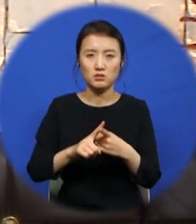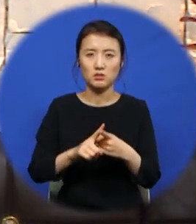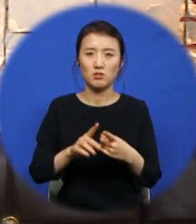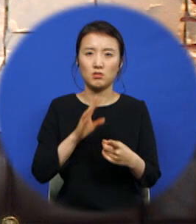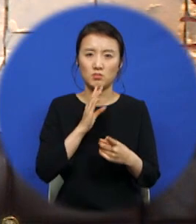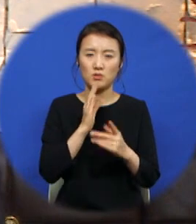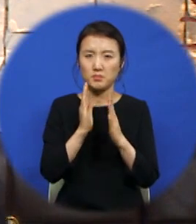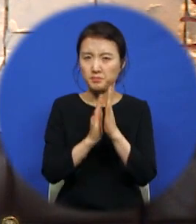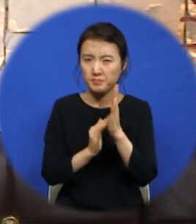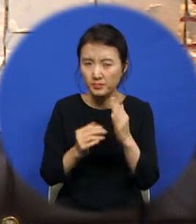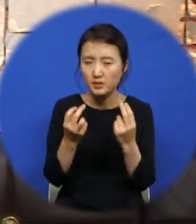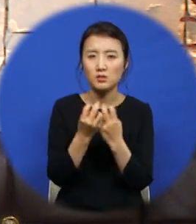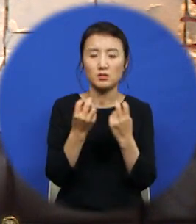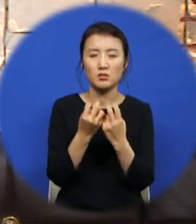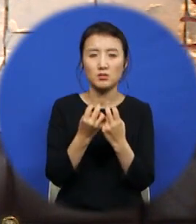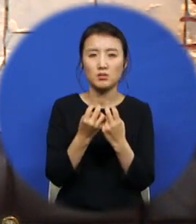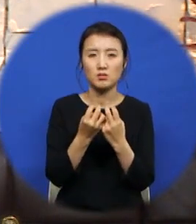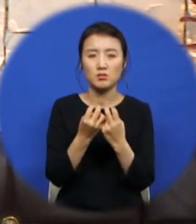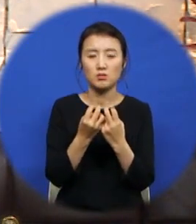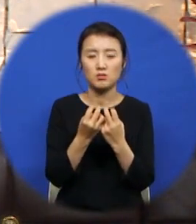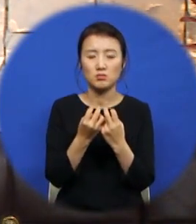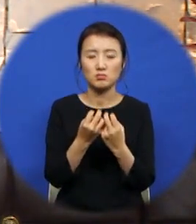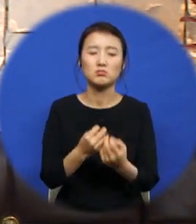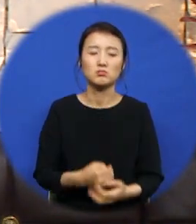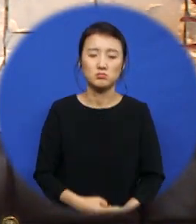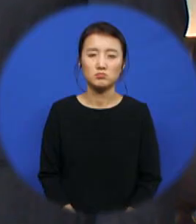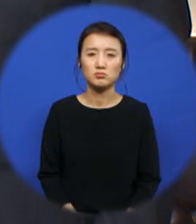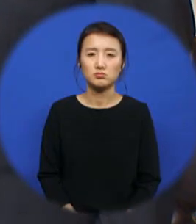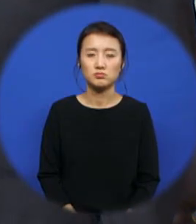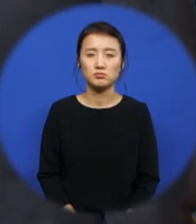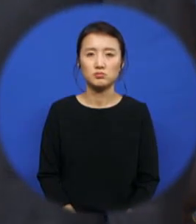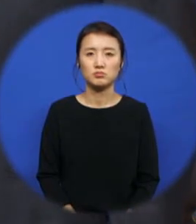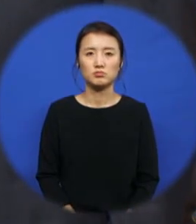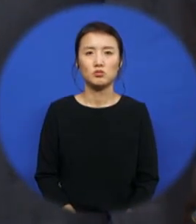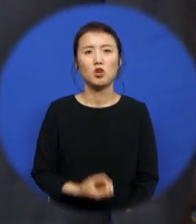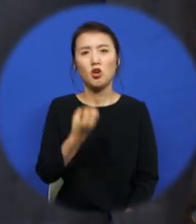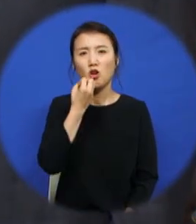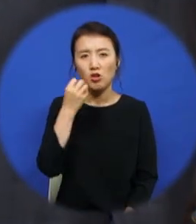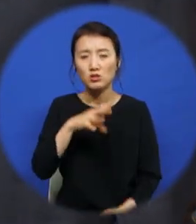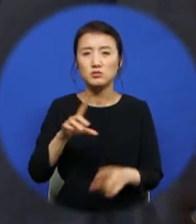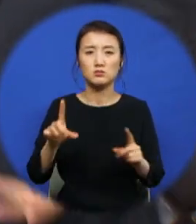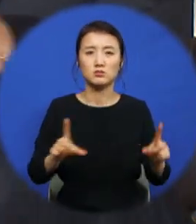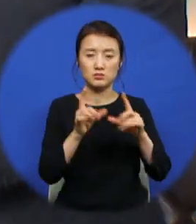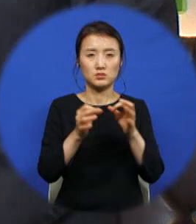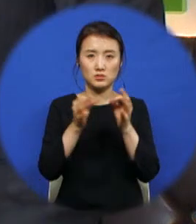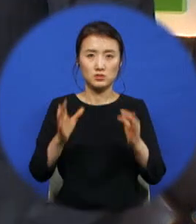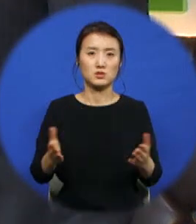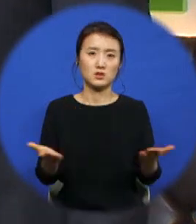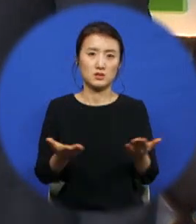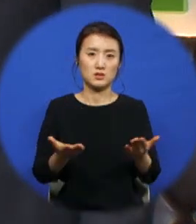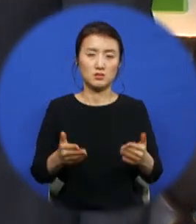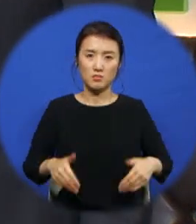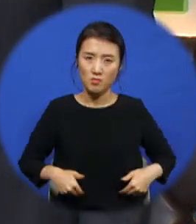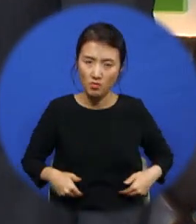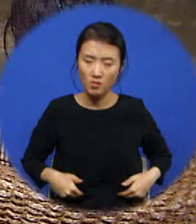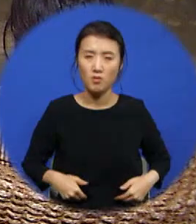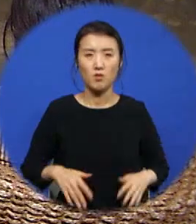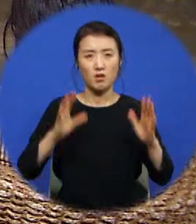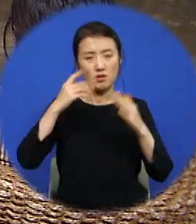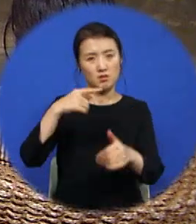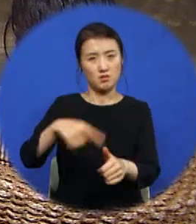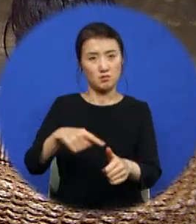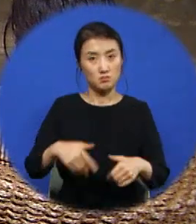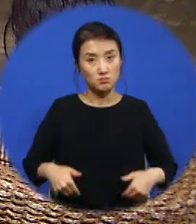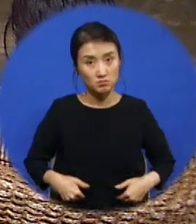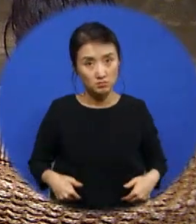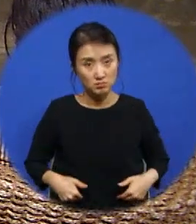비법 이라는 거죠 아 여러분 이왕 일을 해야 되잖아요 2 이왕 아이를 키워야 되지 않습니까